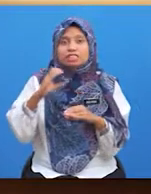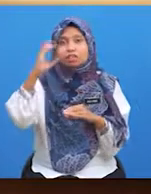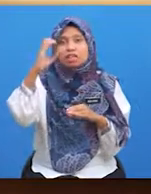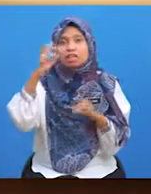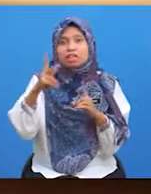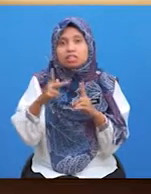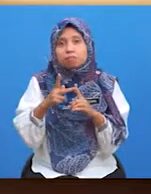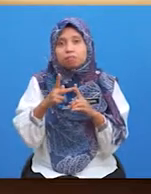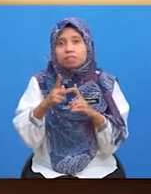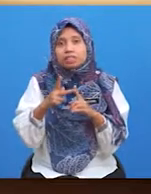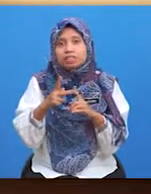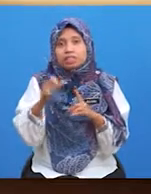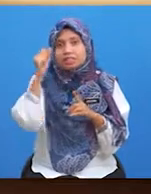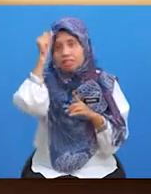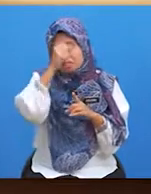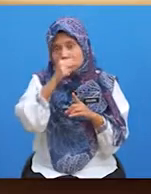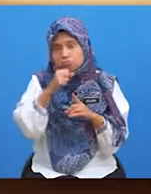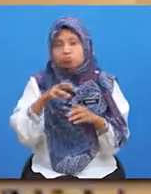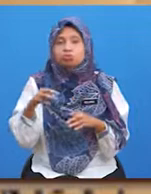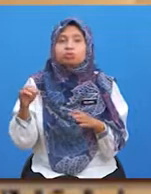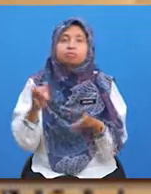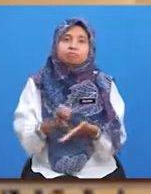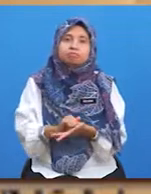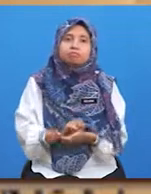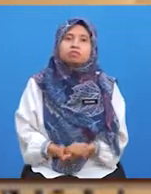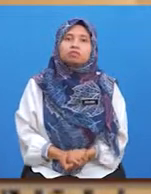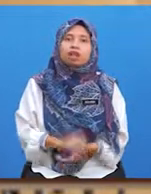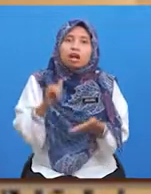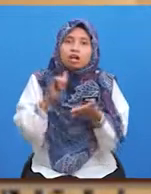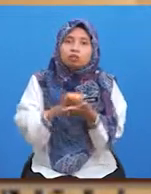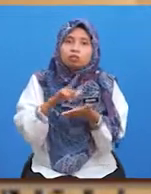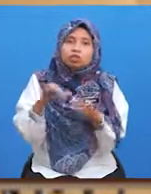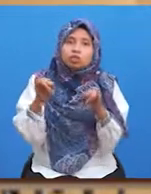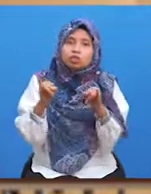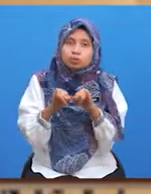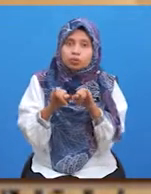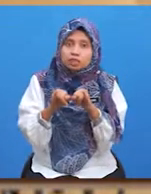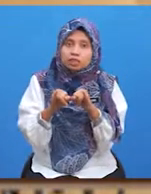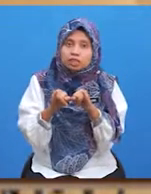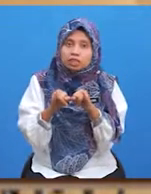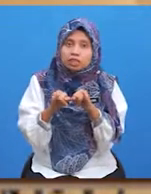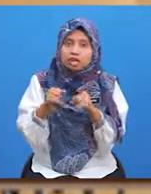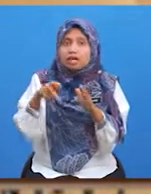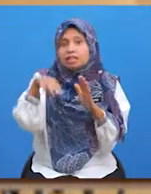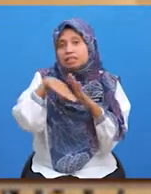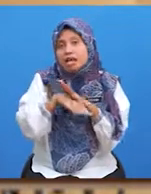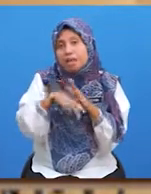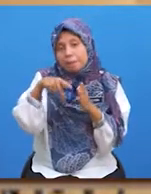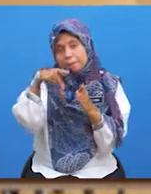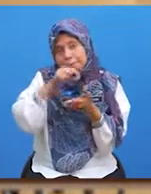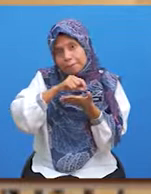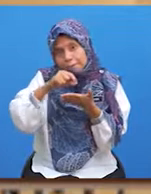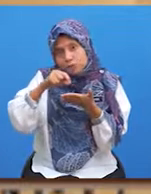kepada sikap murid tersebut. Begitulah juga dalam penulisan